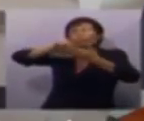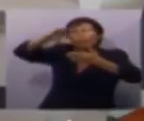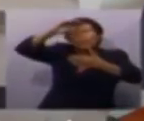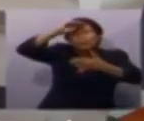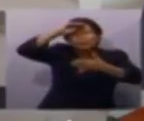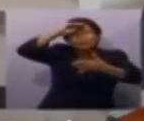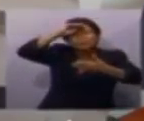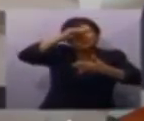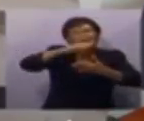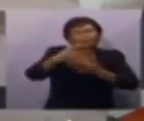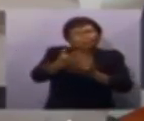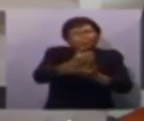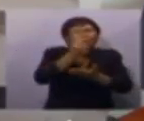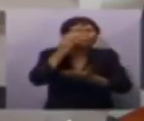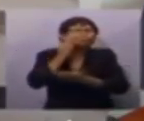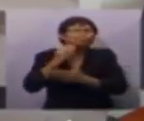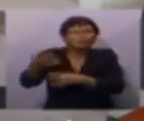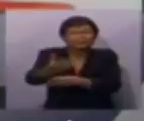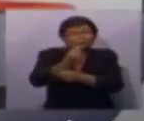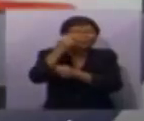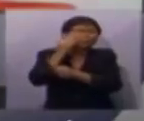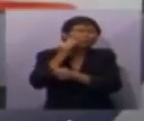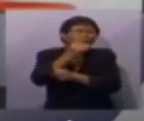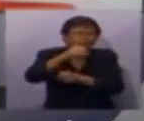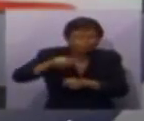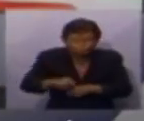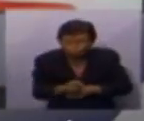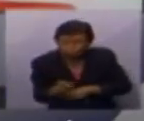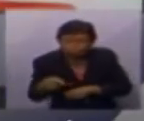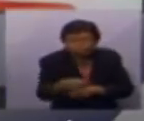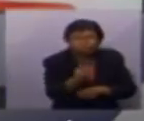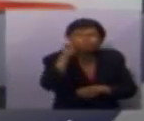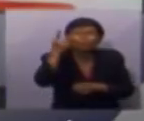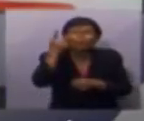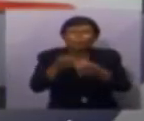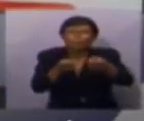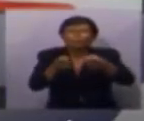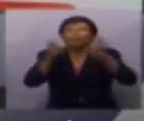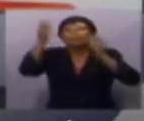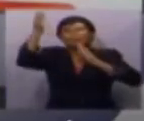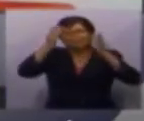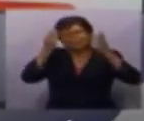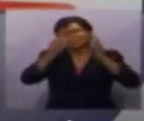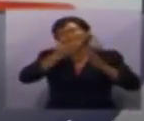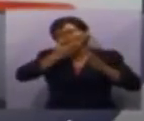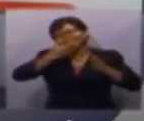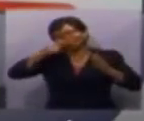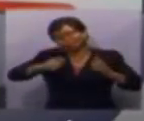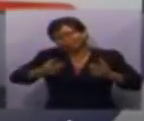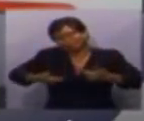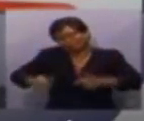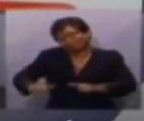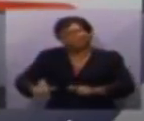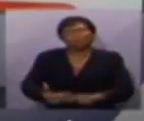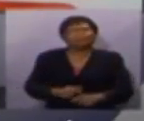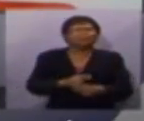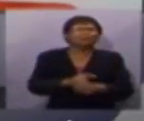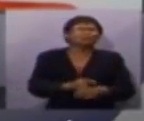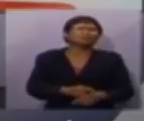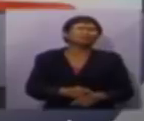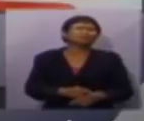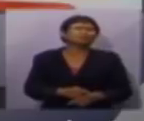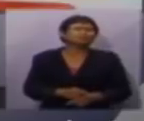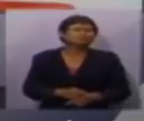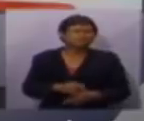dan memperoleh pengalaman dan seluk-beluk pengurusan politik dan pentadbiran negara dan perjalanan sistem demokrasi itu. Dan